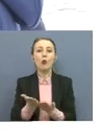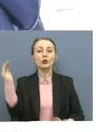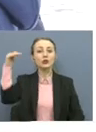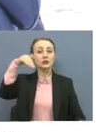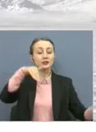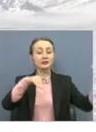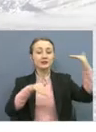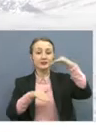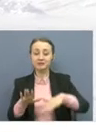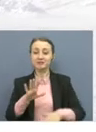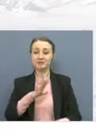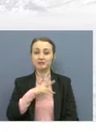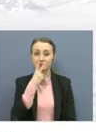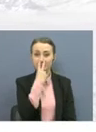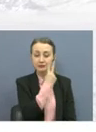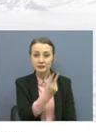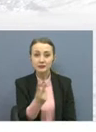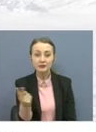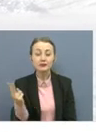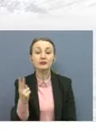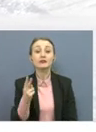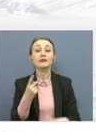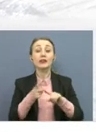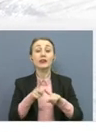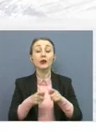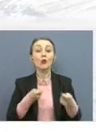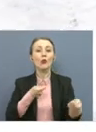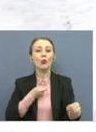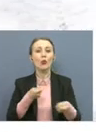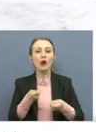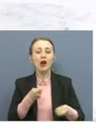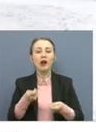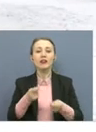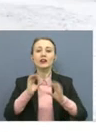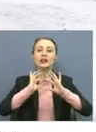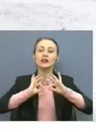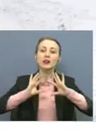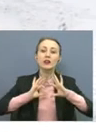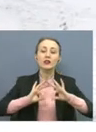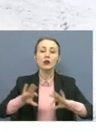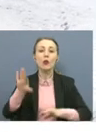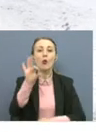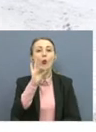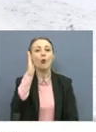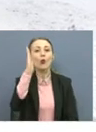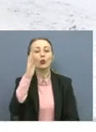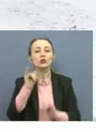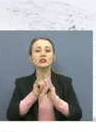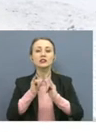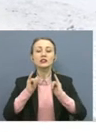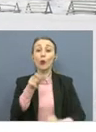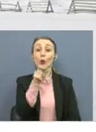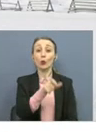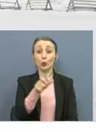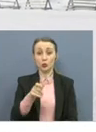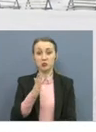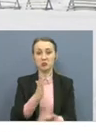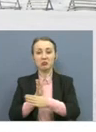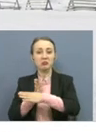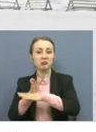туризмнің дамуымен танысты. Орталық жетекшісінің айтуынша, мұнда сондай-ақ жазда да демалу үшін жағдай жасалған. Бүгінде мұнда